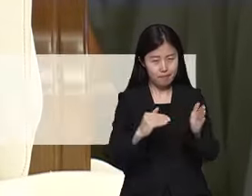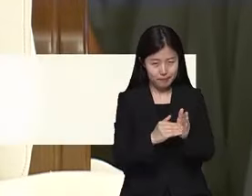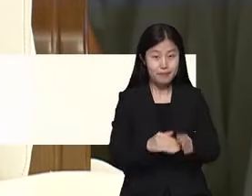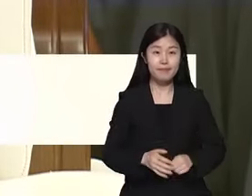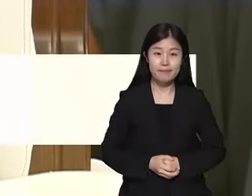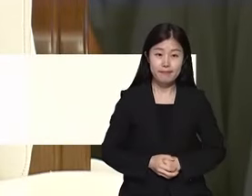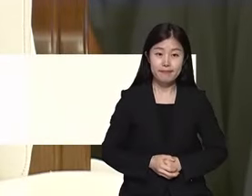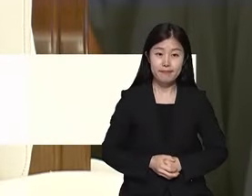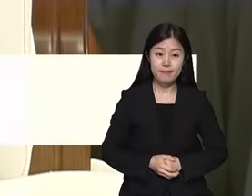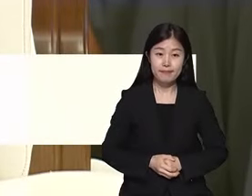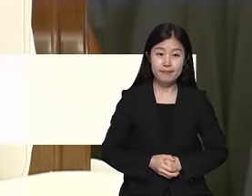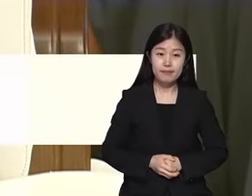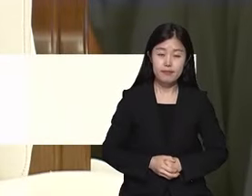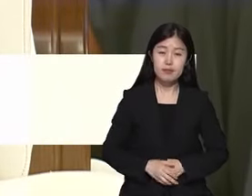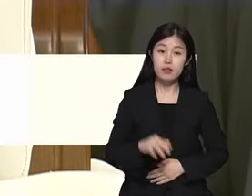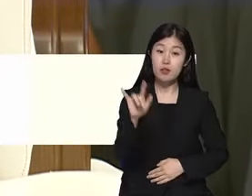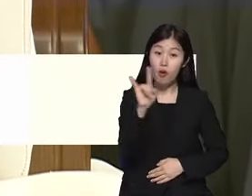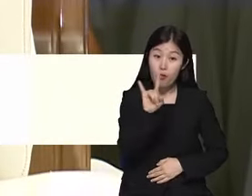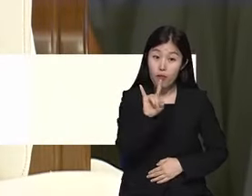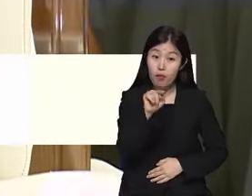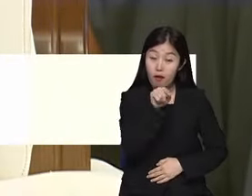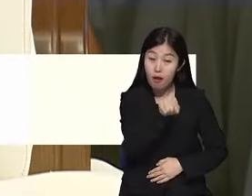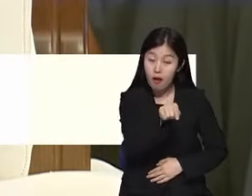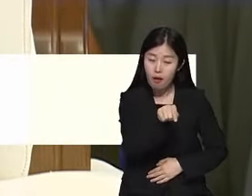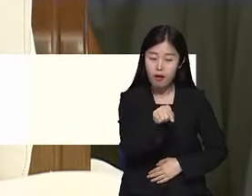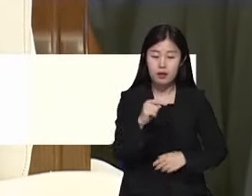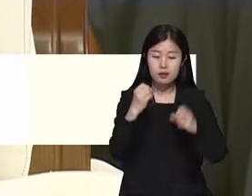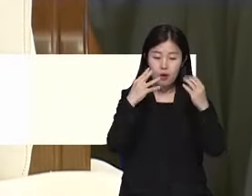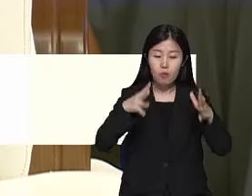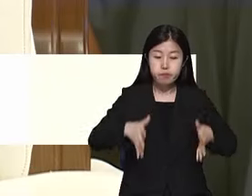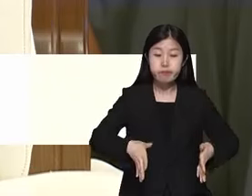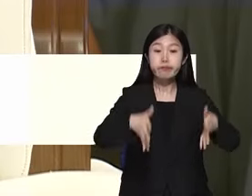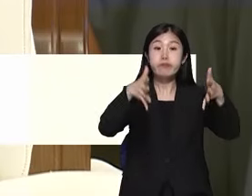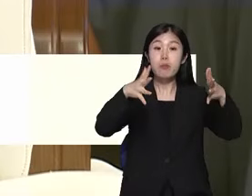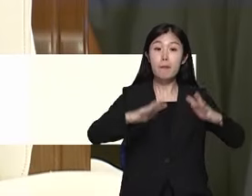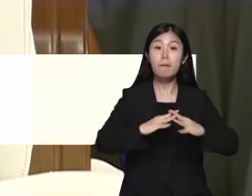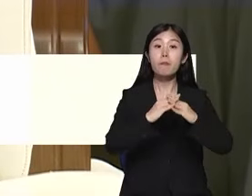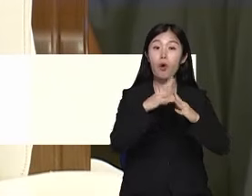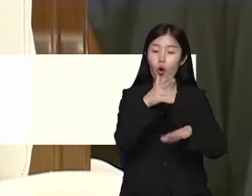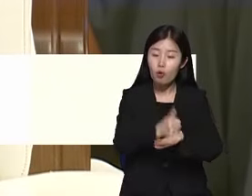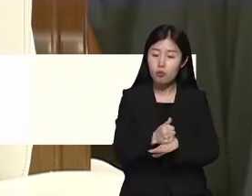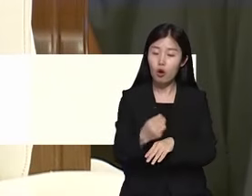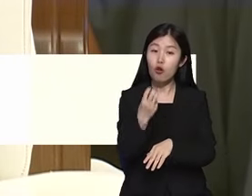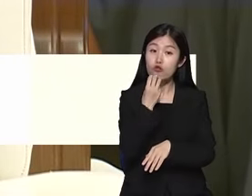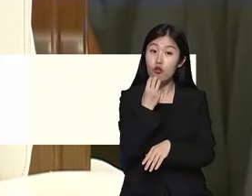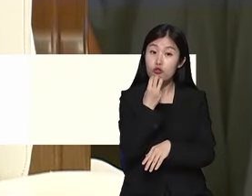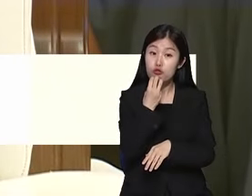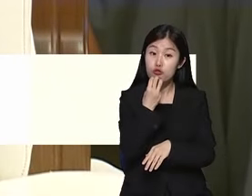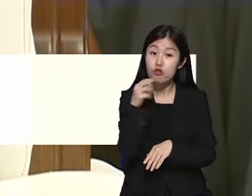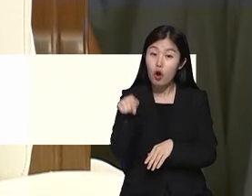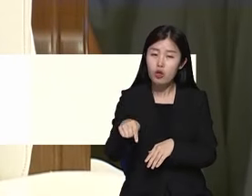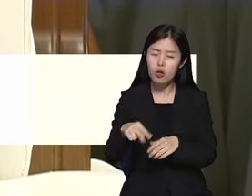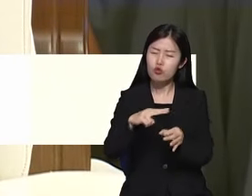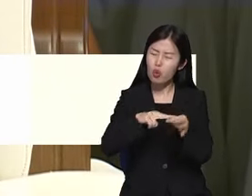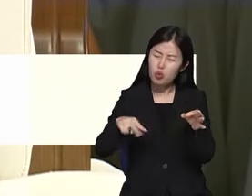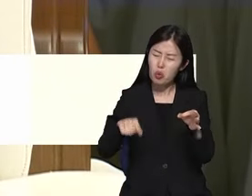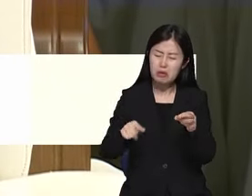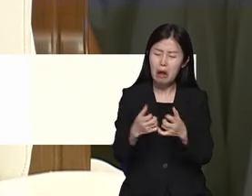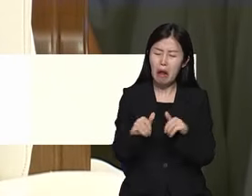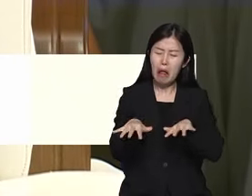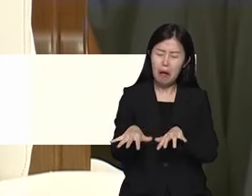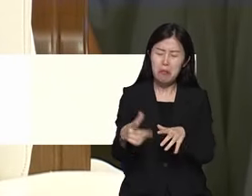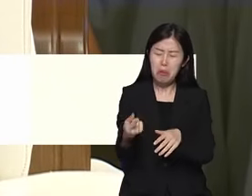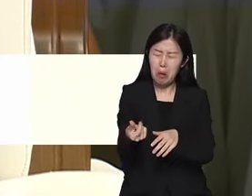덕분에 유통업계의 골목이었던 여의도가 기회의 땅으로 바뀌었듯이 더현대